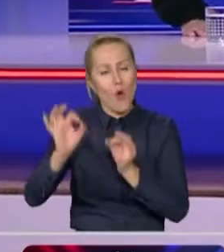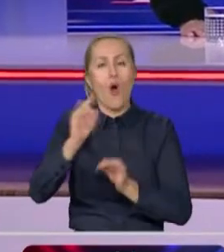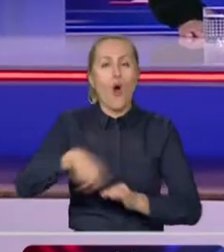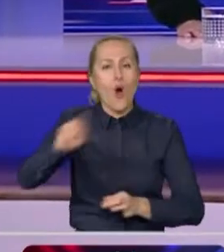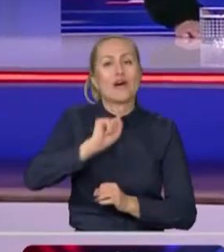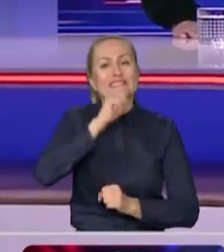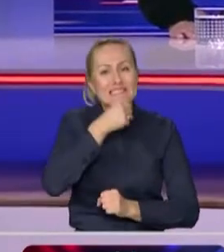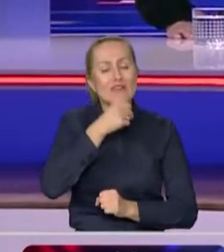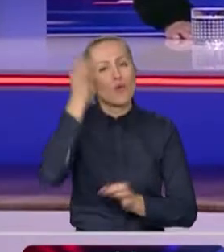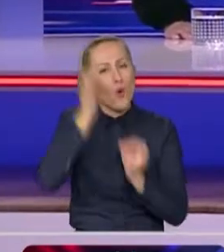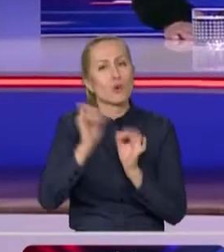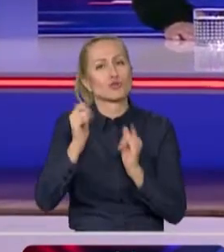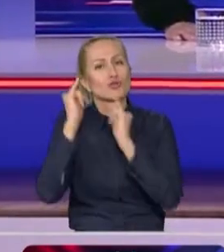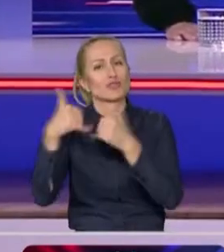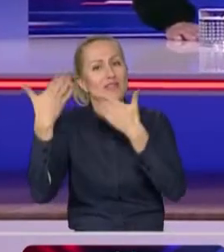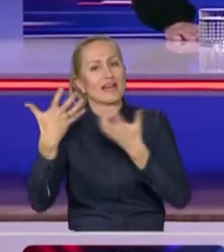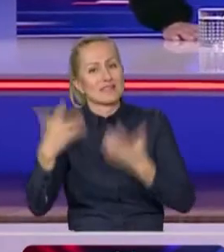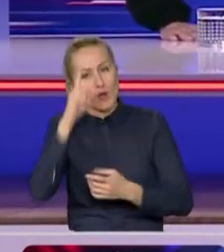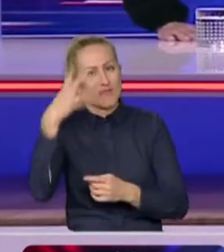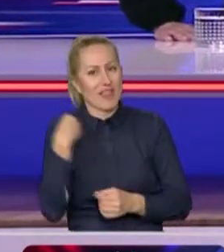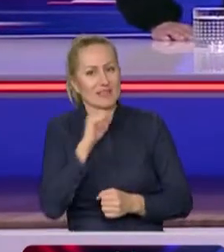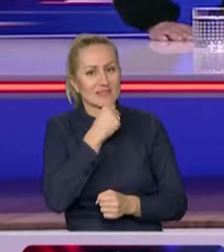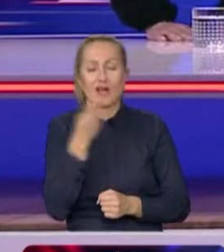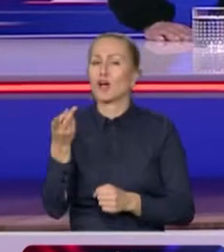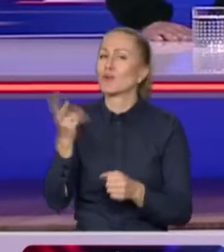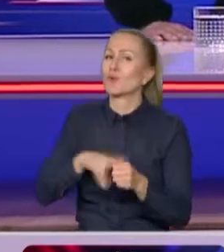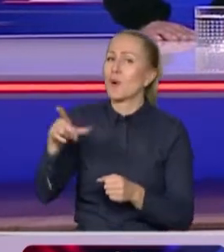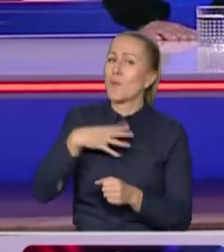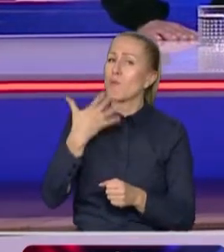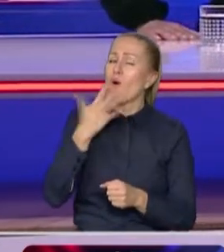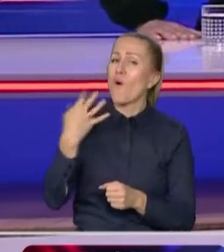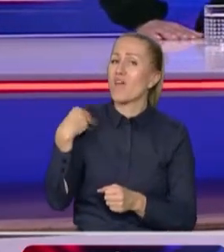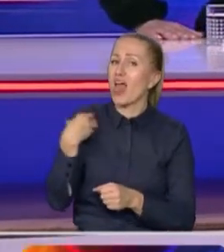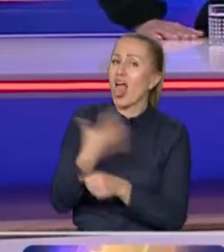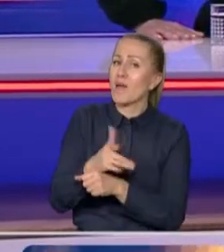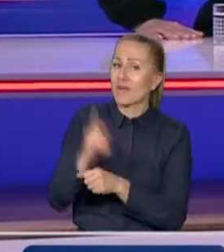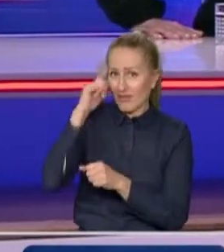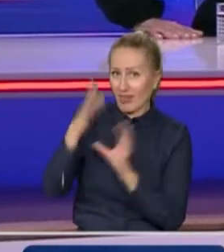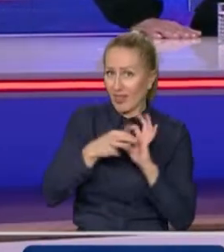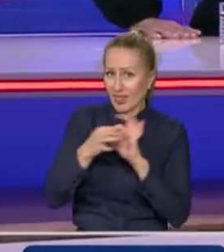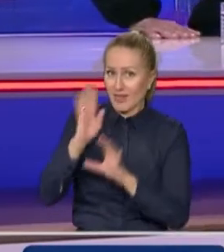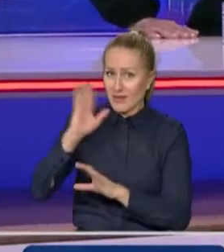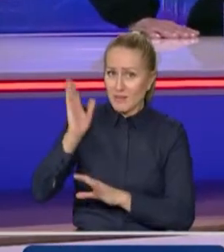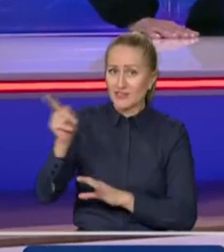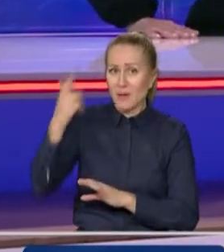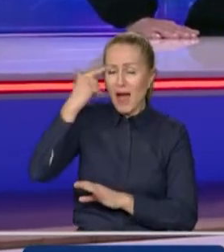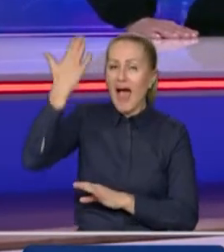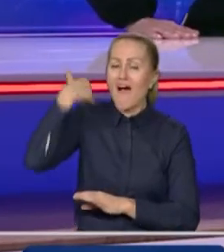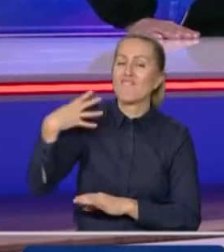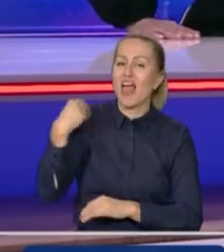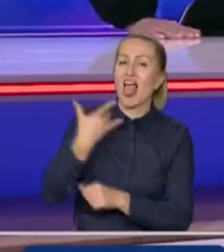co by chciała dla tych seniorów. Mówiliśmy o całym systemie ochrony zdrowia. A co mówi o wieku emerytalnym? Tak, podtrzymacie państwo, bo przypomnę, że